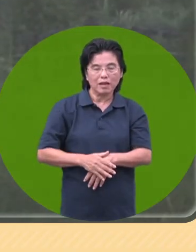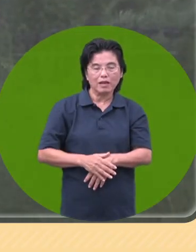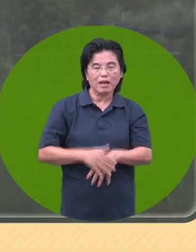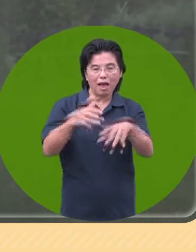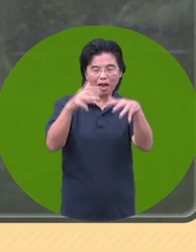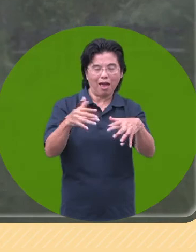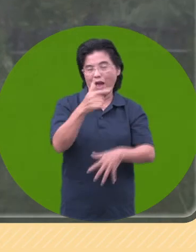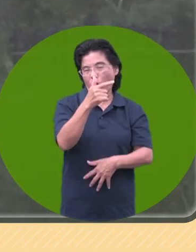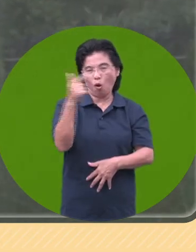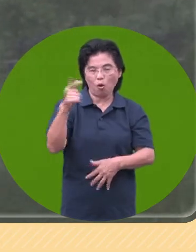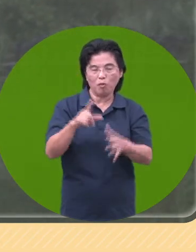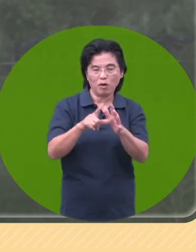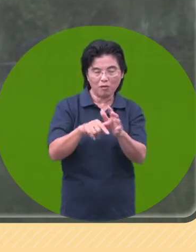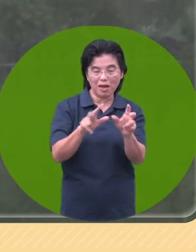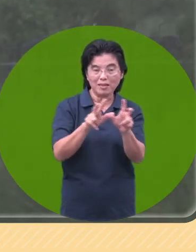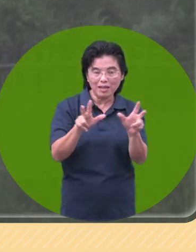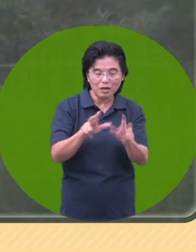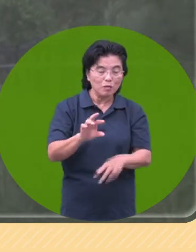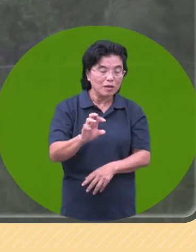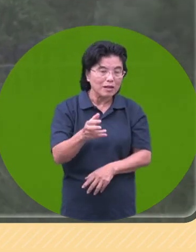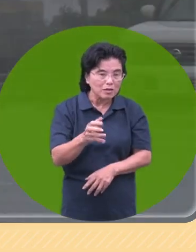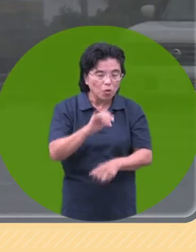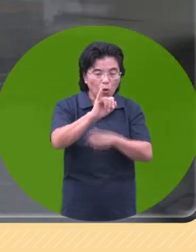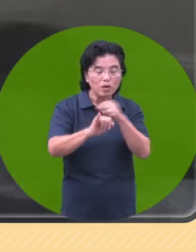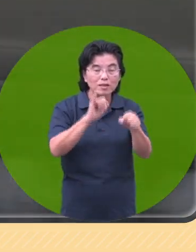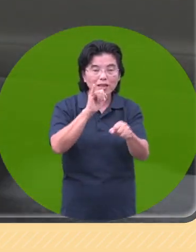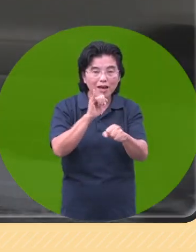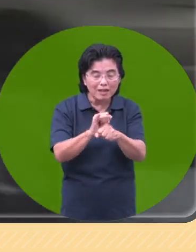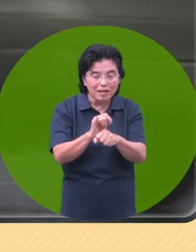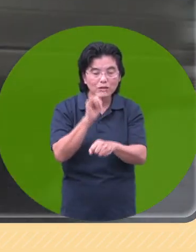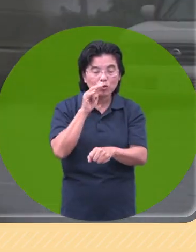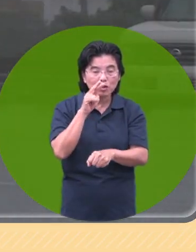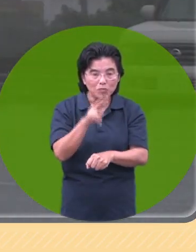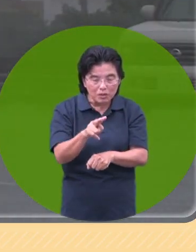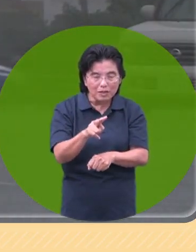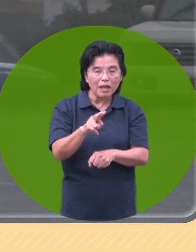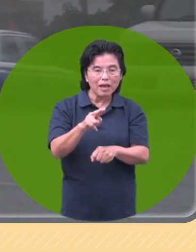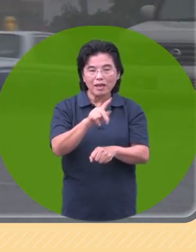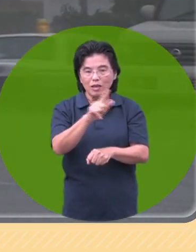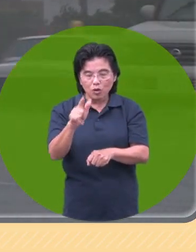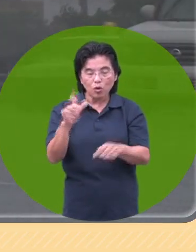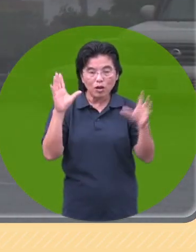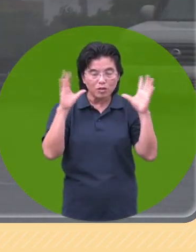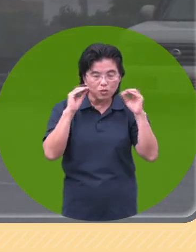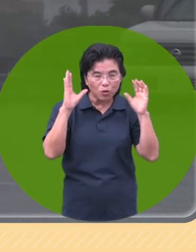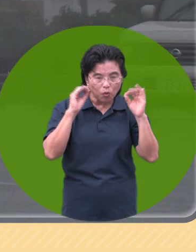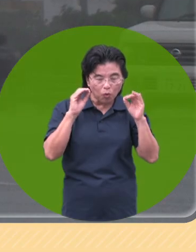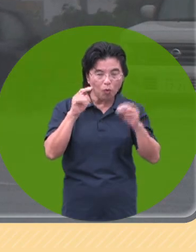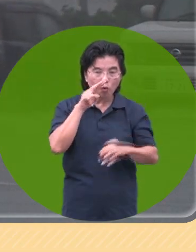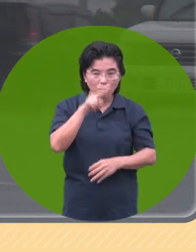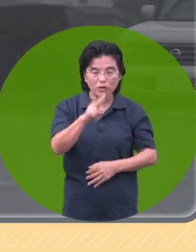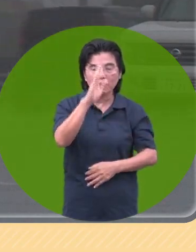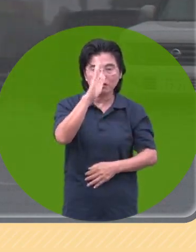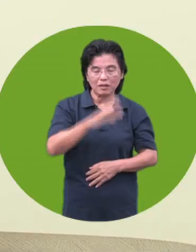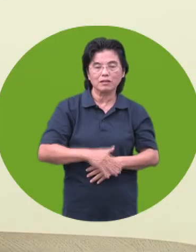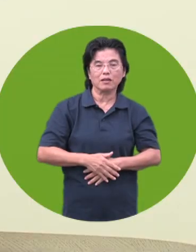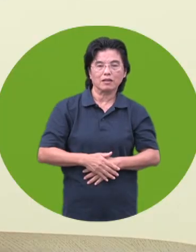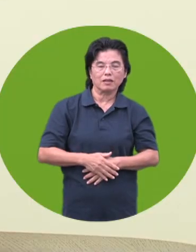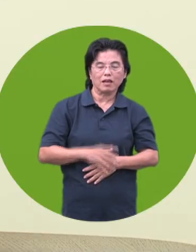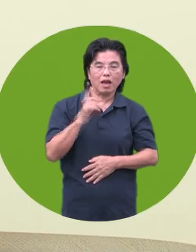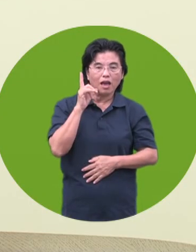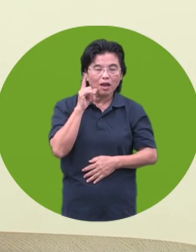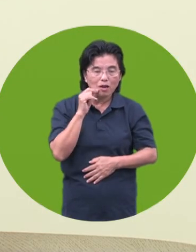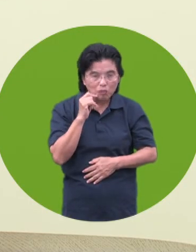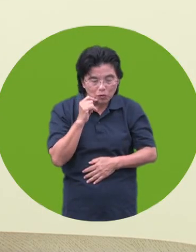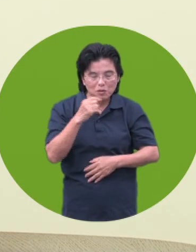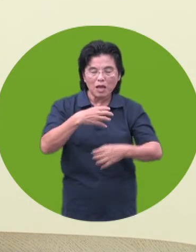際にはテレビ、ラジオ、インターネットなどで土砂災害警戒情報に注意してください。警戒情報